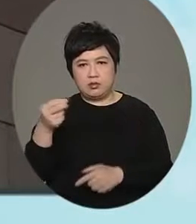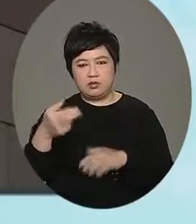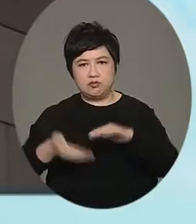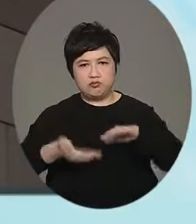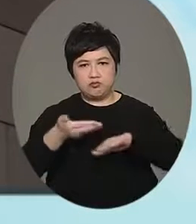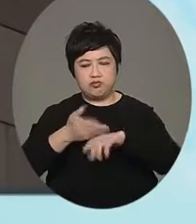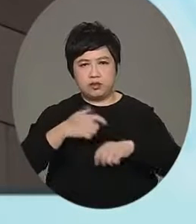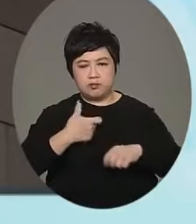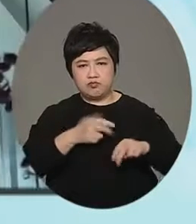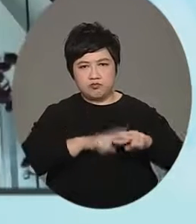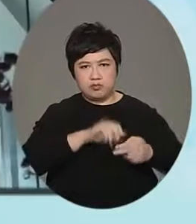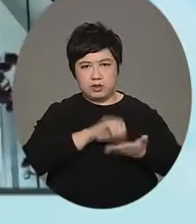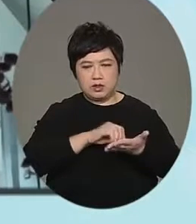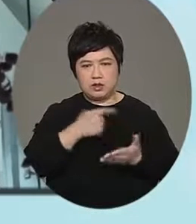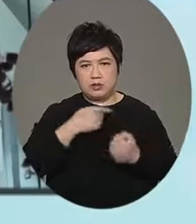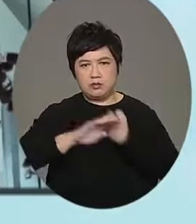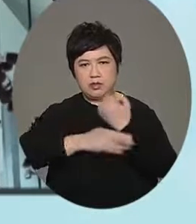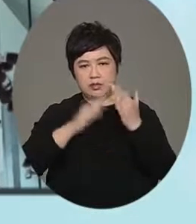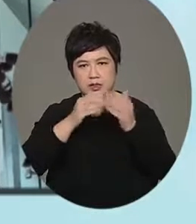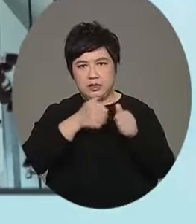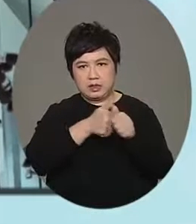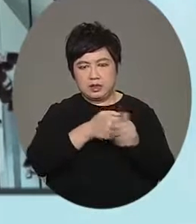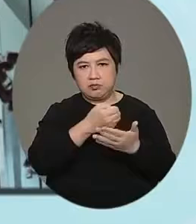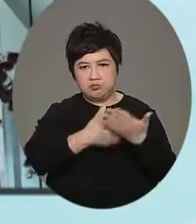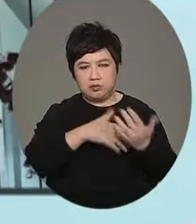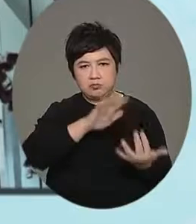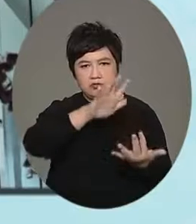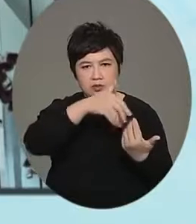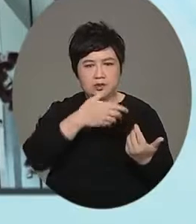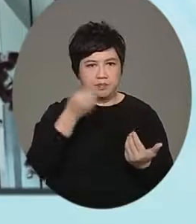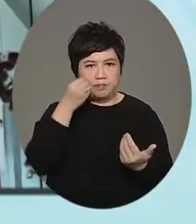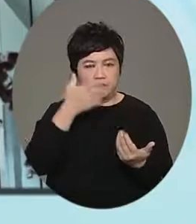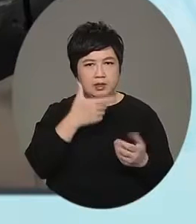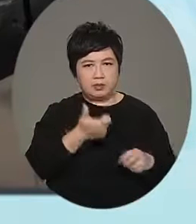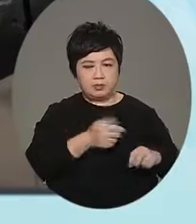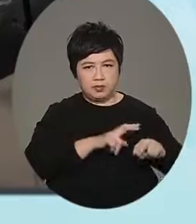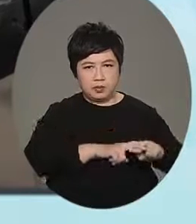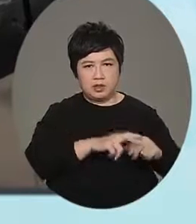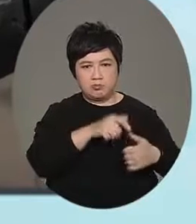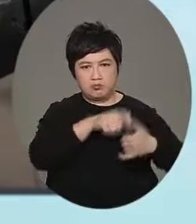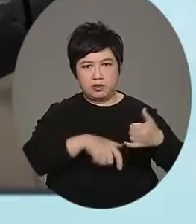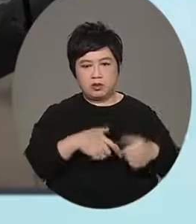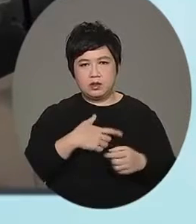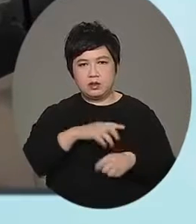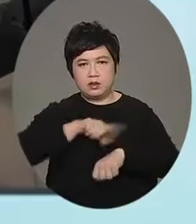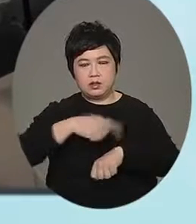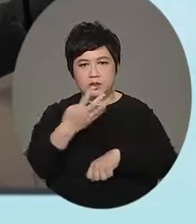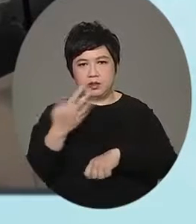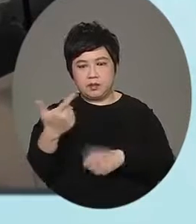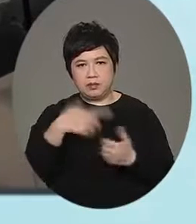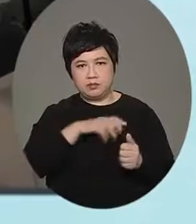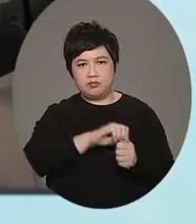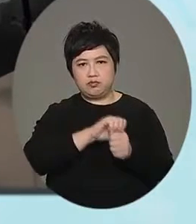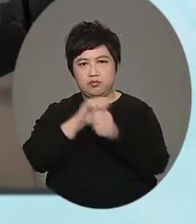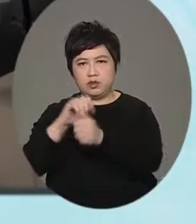核保釋決定，要求法庭按條例扣押15個獲保釋的被告，並在48小時內將他們